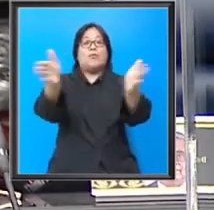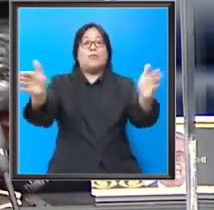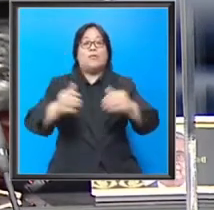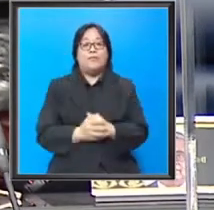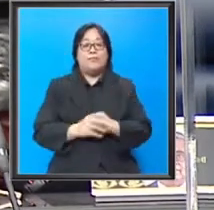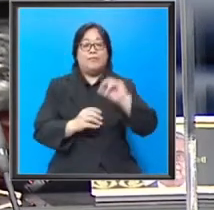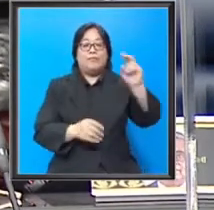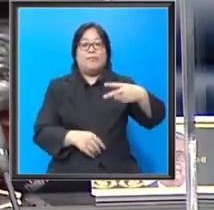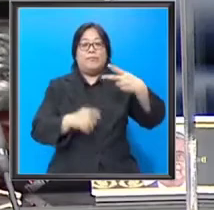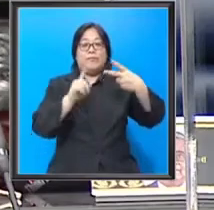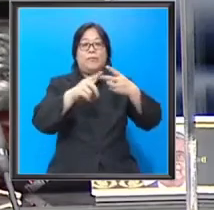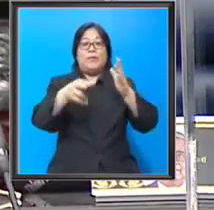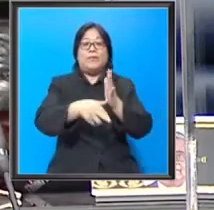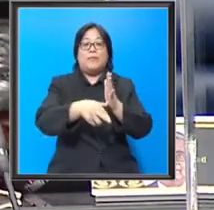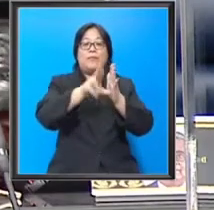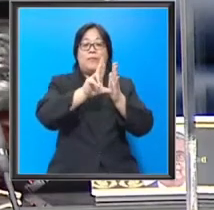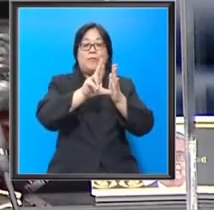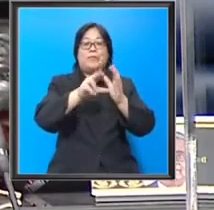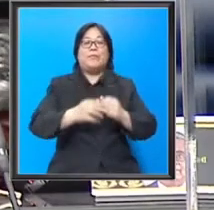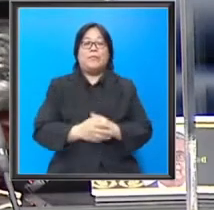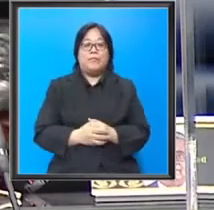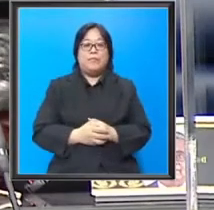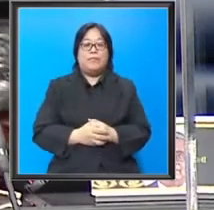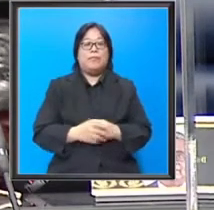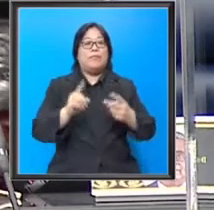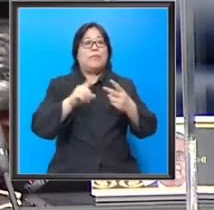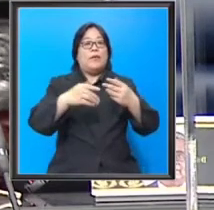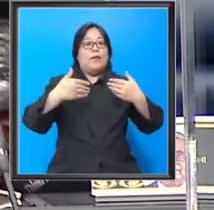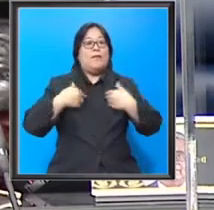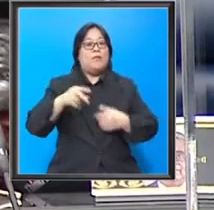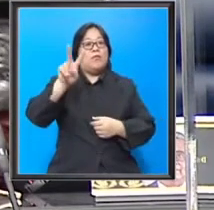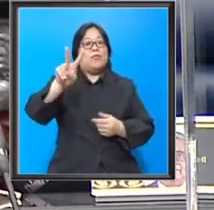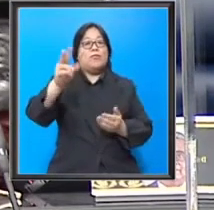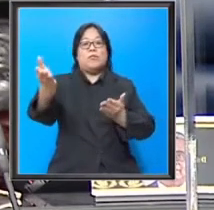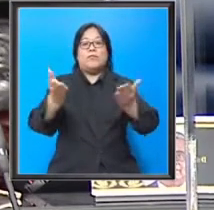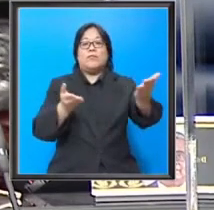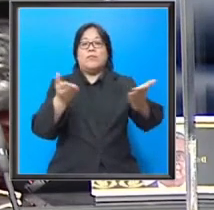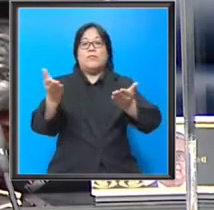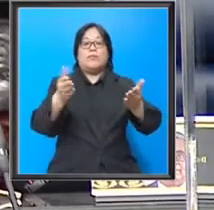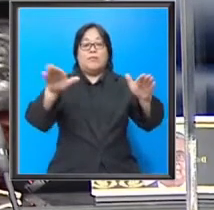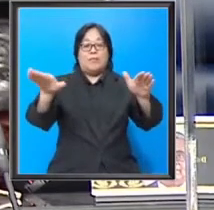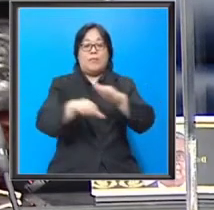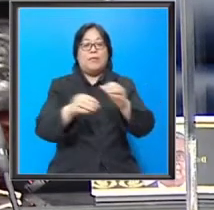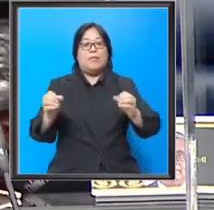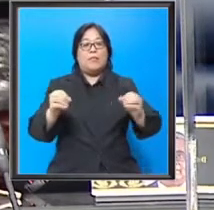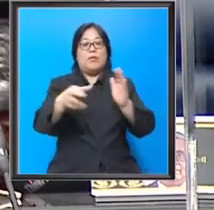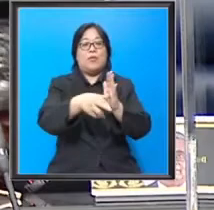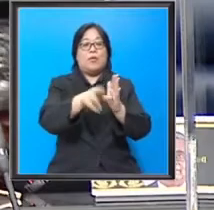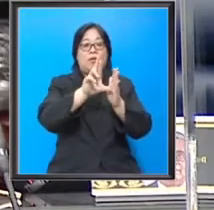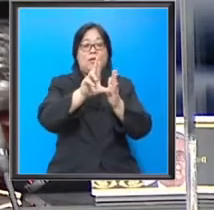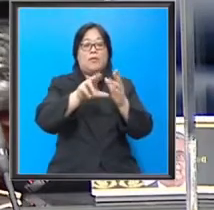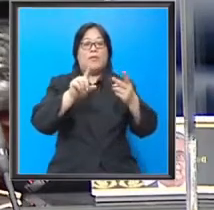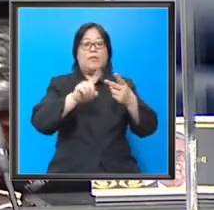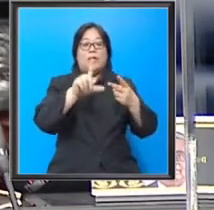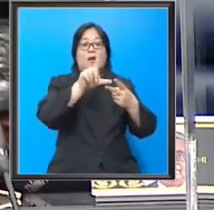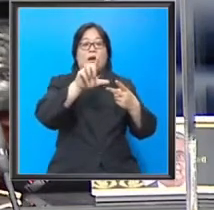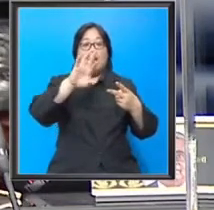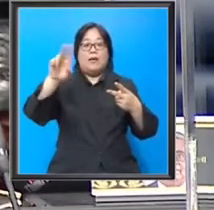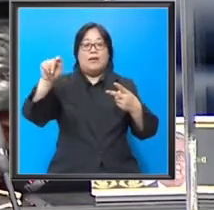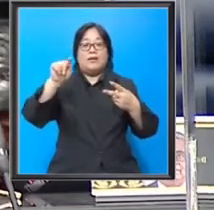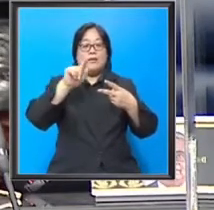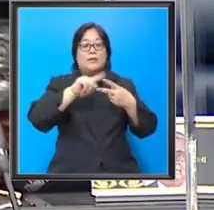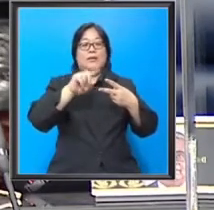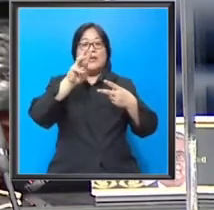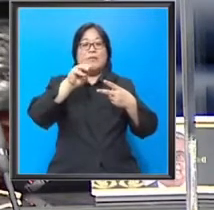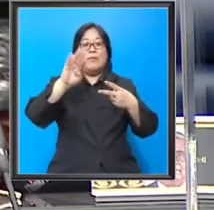yang keduanya elah prasrana Malaysia berhad terdapat dua penghematan di bawah operasi prasarana yaitu lrt dan